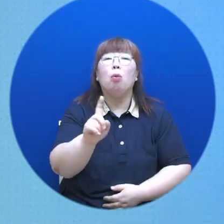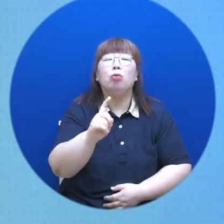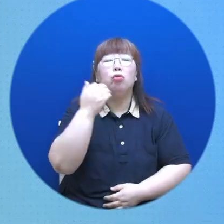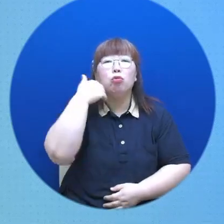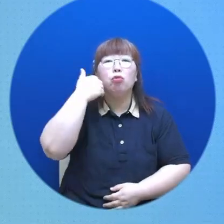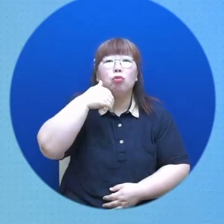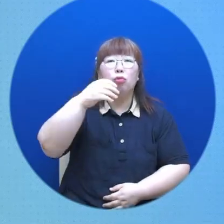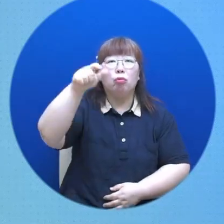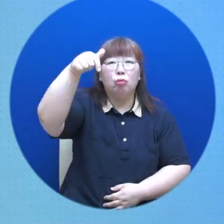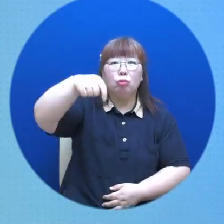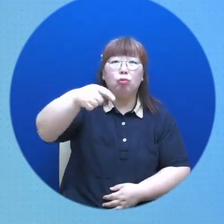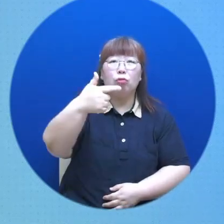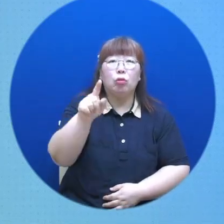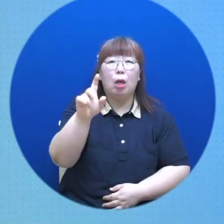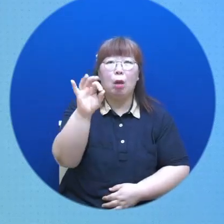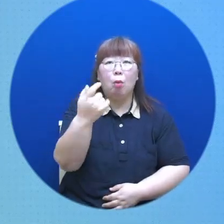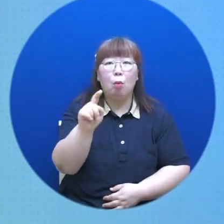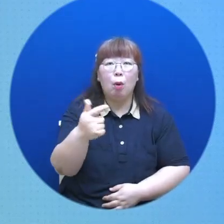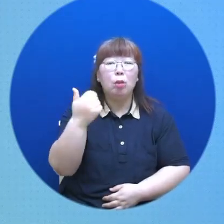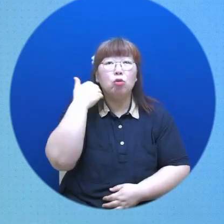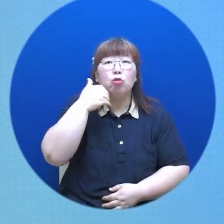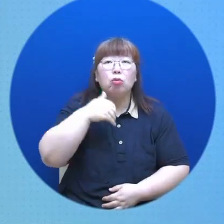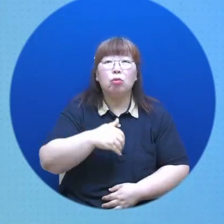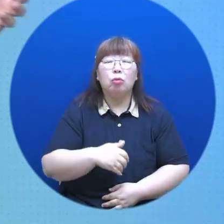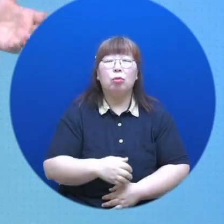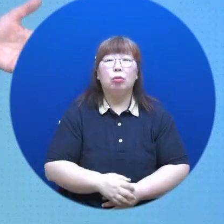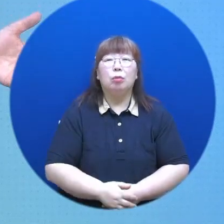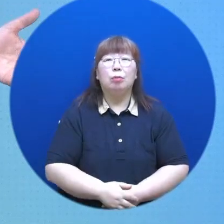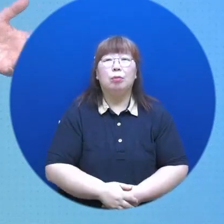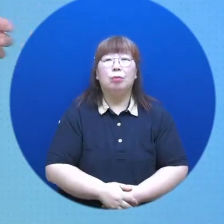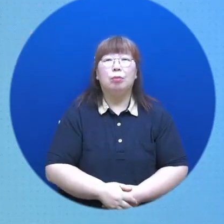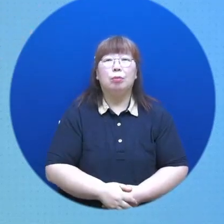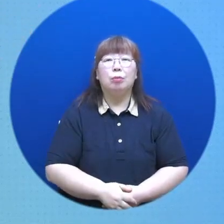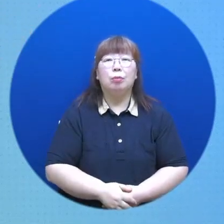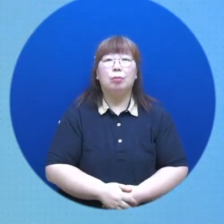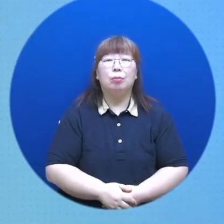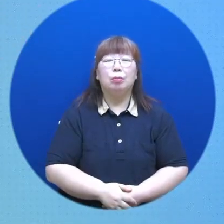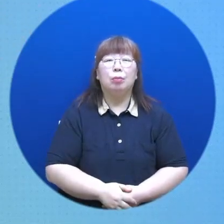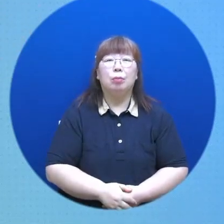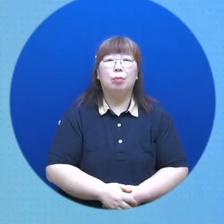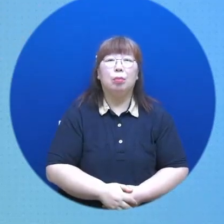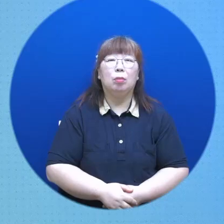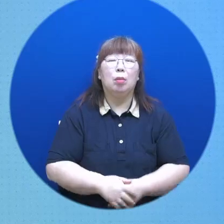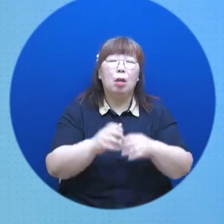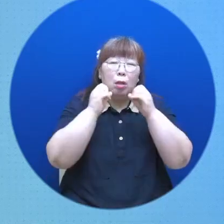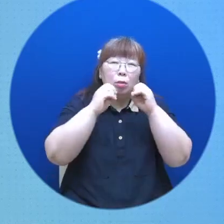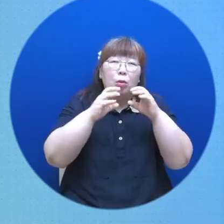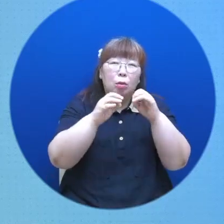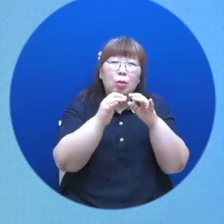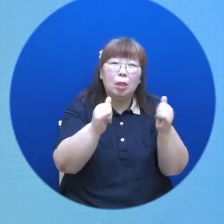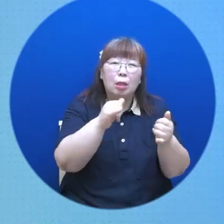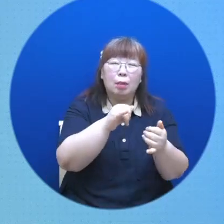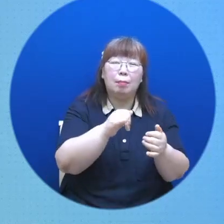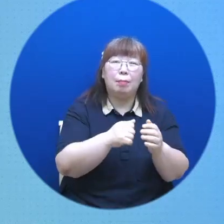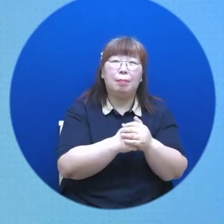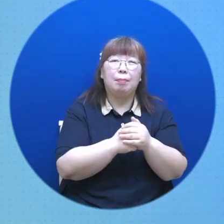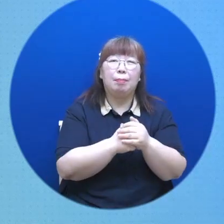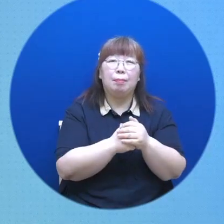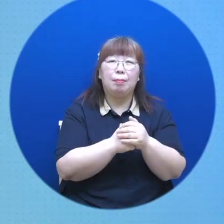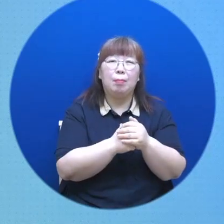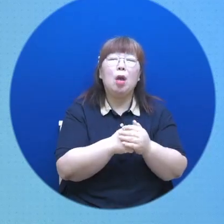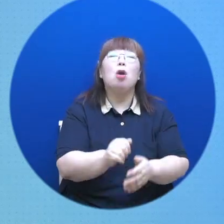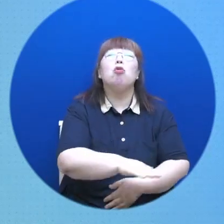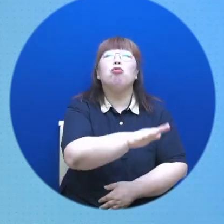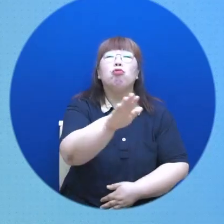어느 구나완이야? 누구 구나완? 그때 간사님 말씀하십니다. 선교사님,